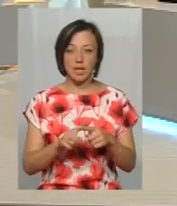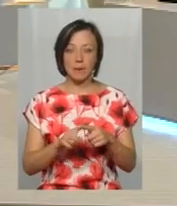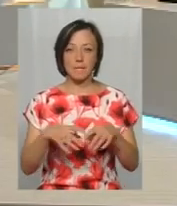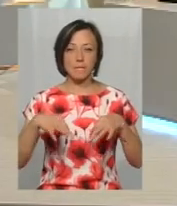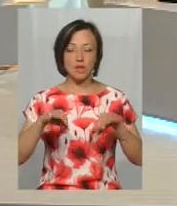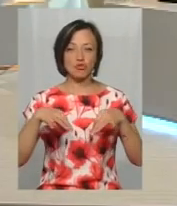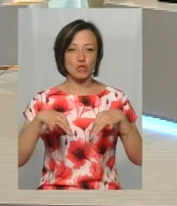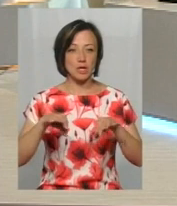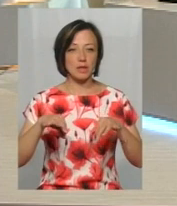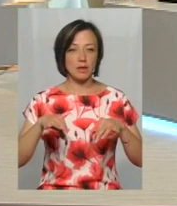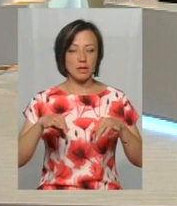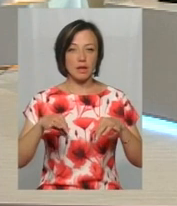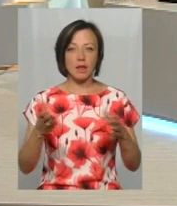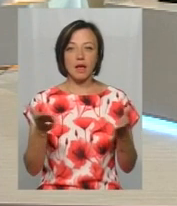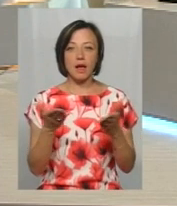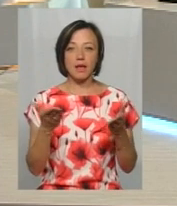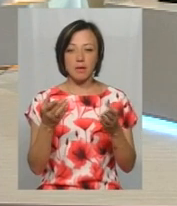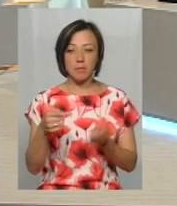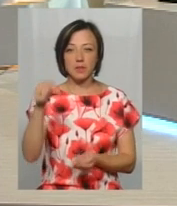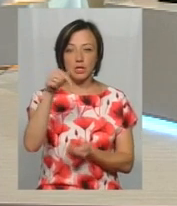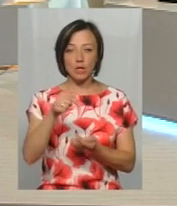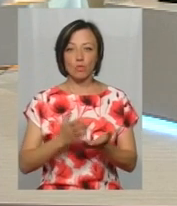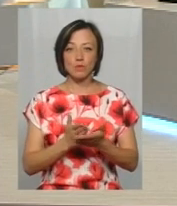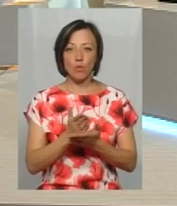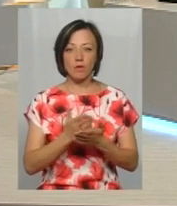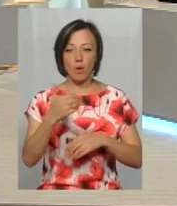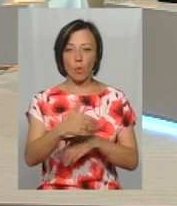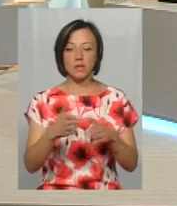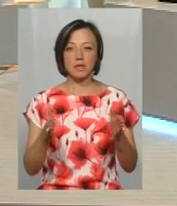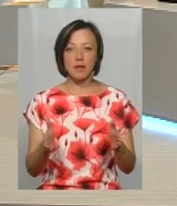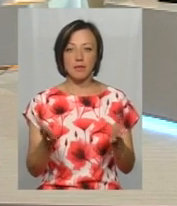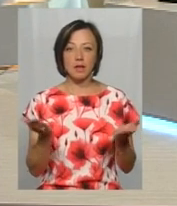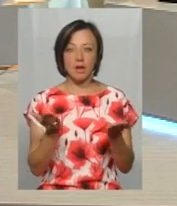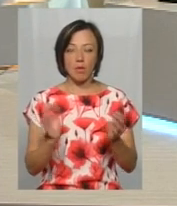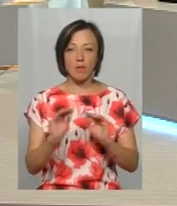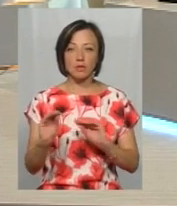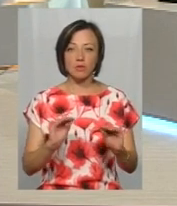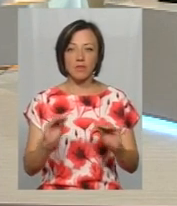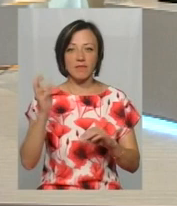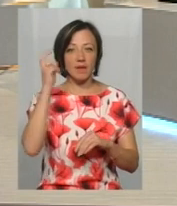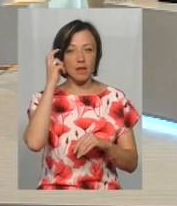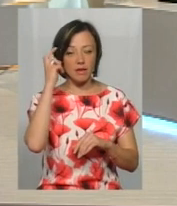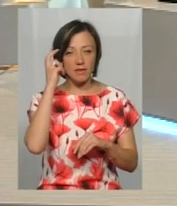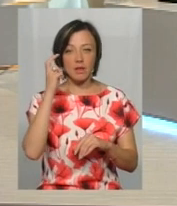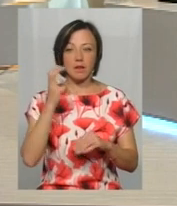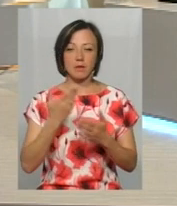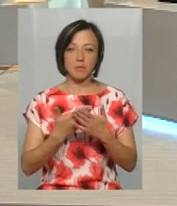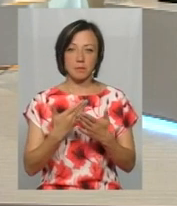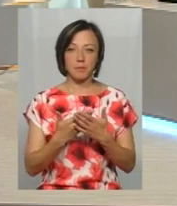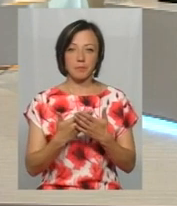машини, які предназначені для обслуговування контейнерів, які влаштовані в Києві, вона